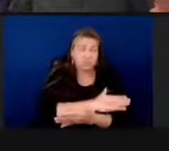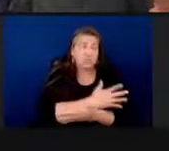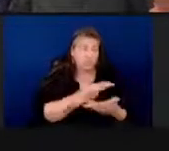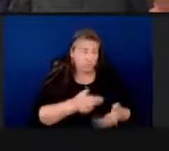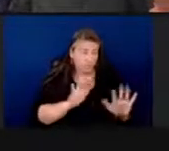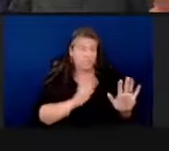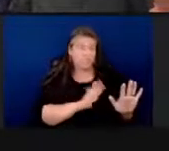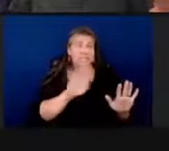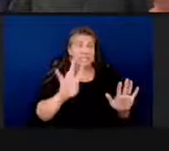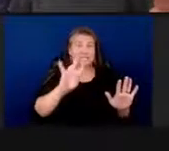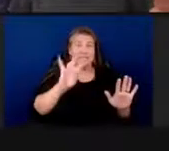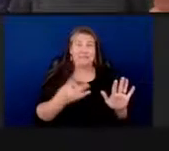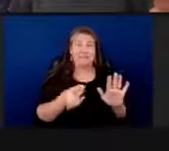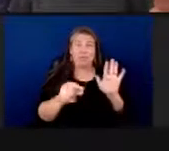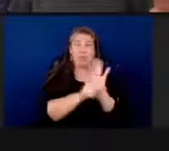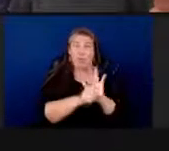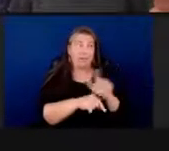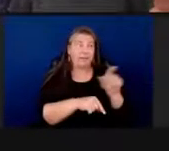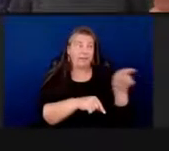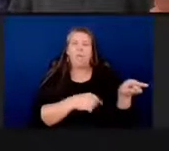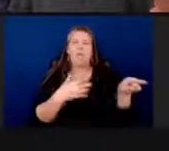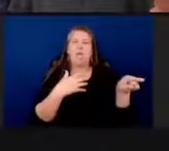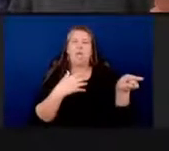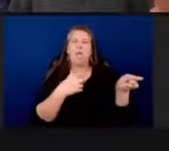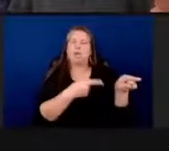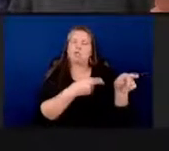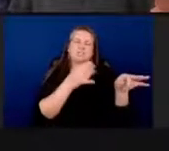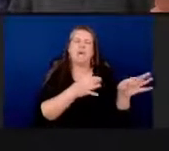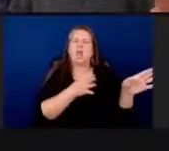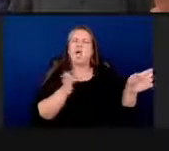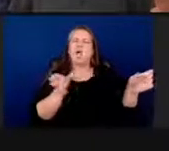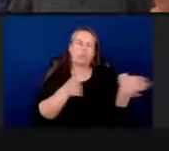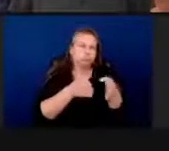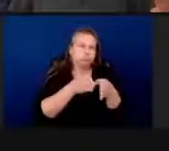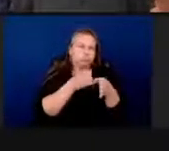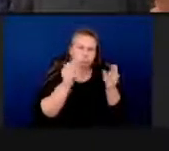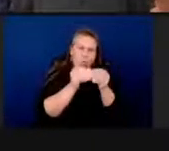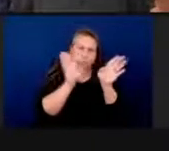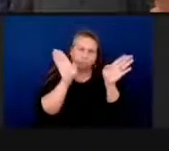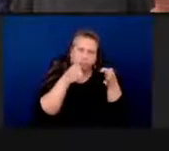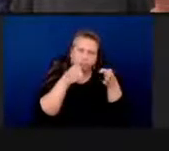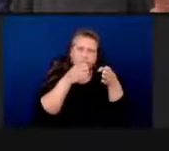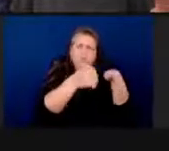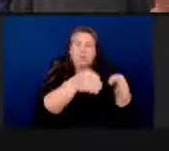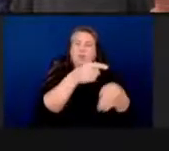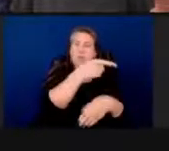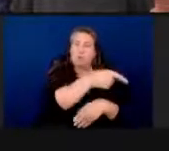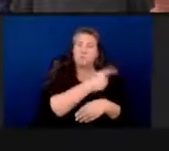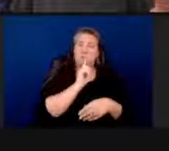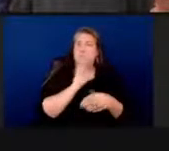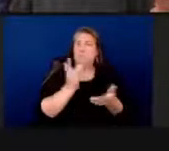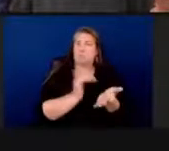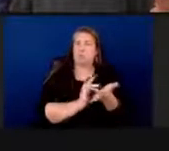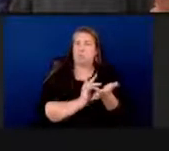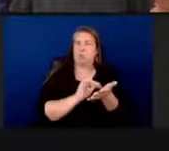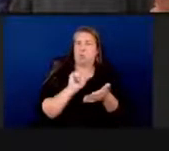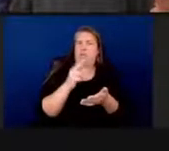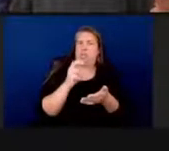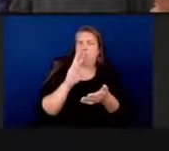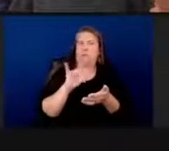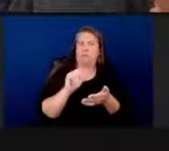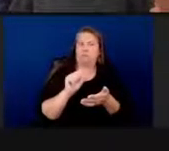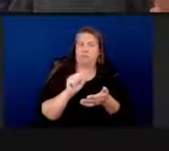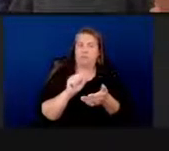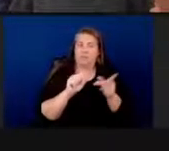la nane tunajaribu kuweka vikundi hivi na kuvigawanya kulingana